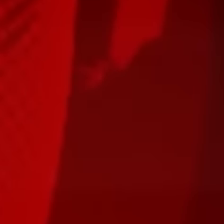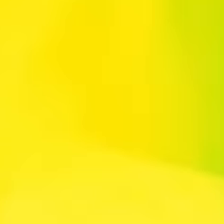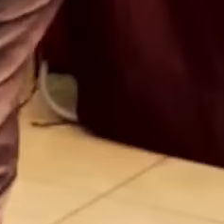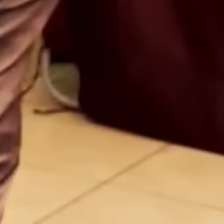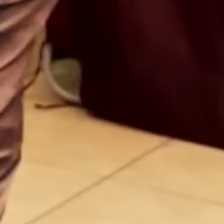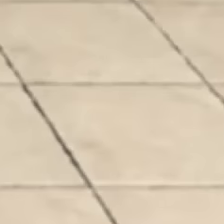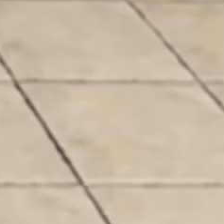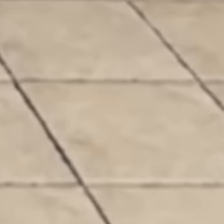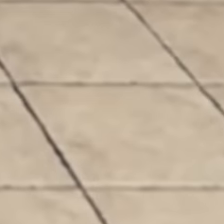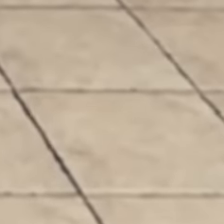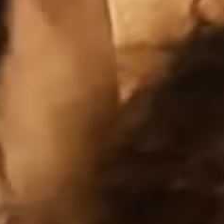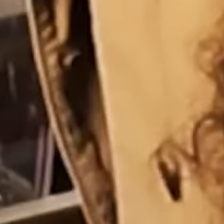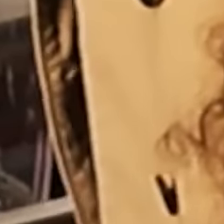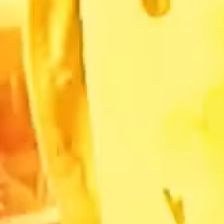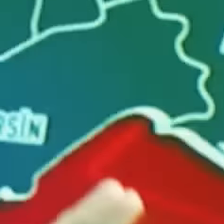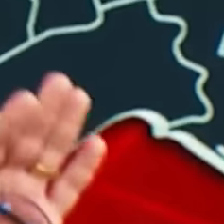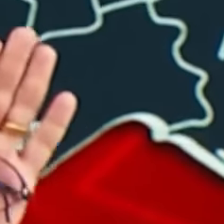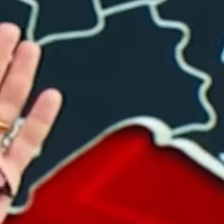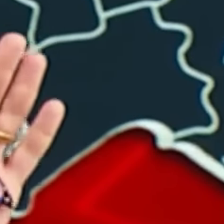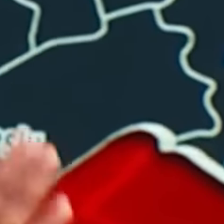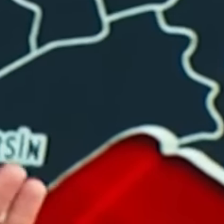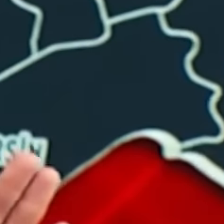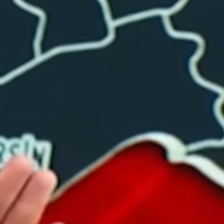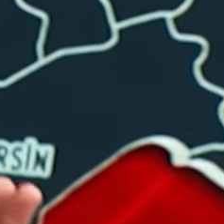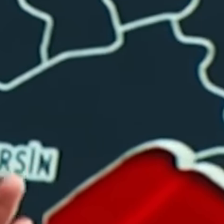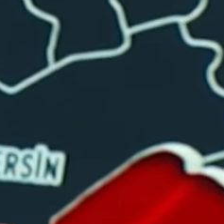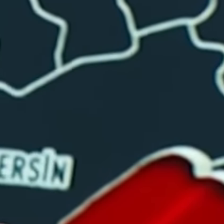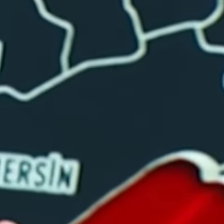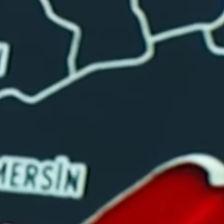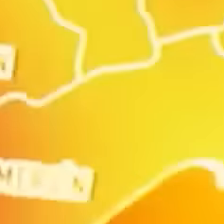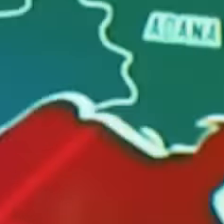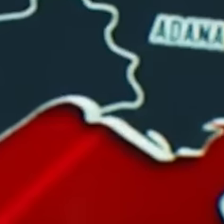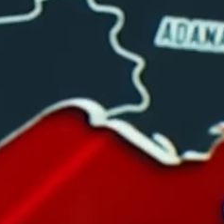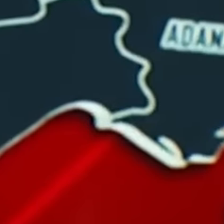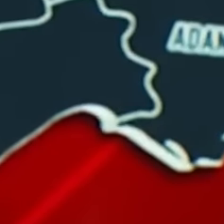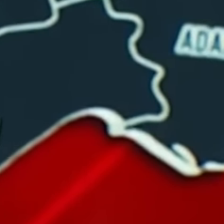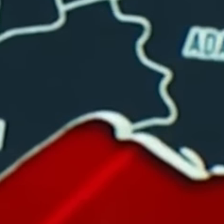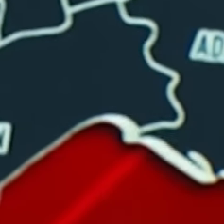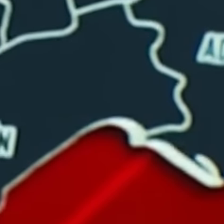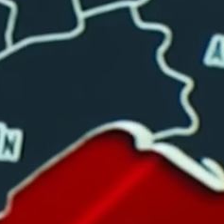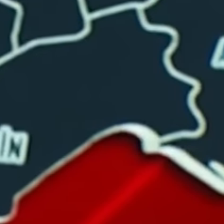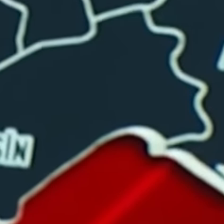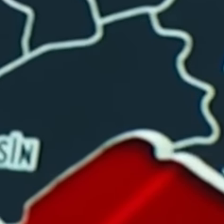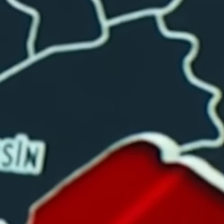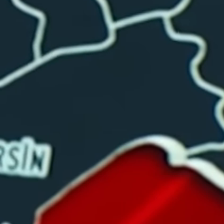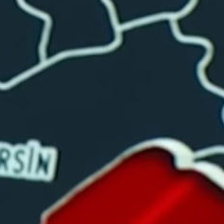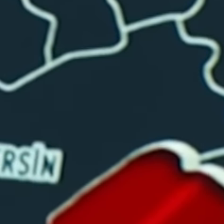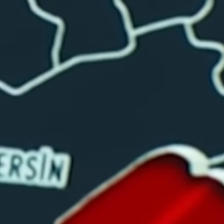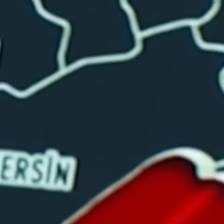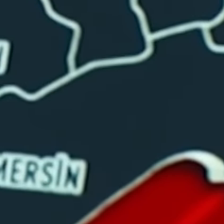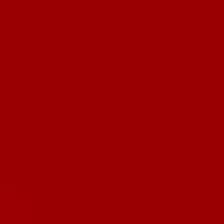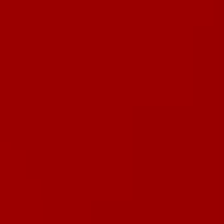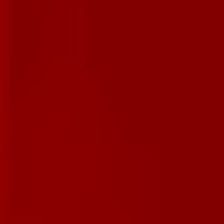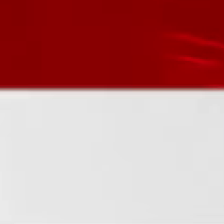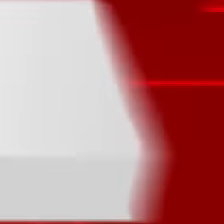Gündoğdu yeni siyasi iklimi anlatacak. En doğru verileri bizden alacaksınız, her zaman olduğu gibi seçim deneyimi olan bu ekip size güzel bir